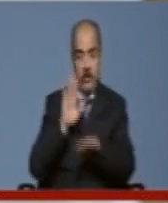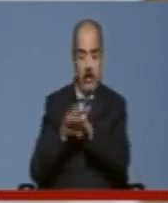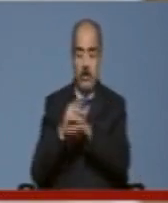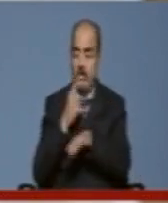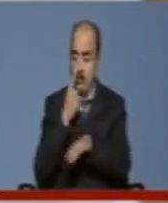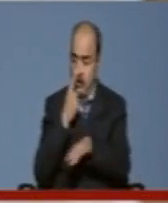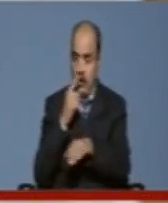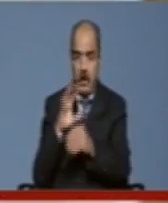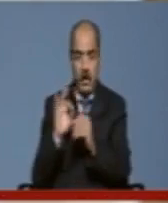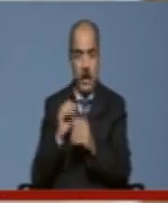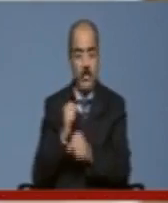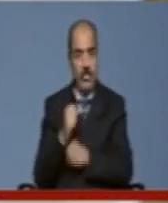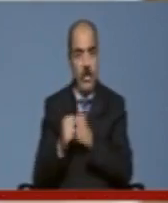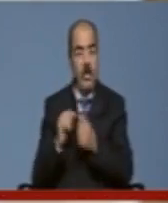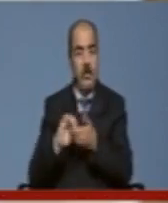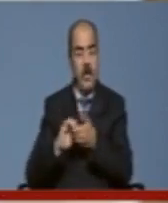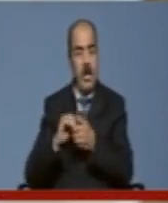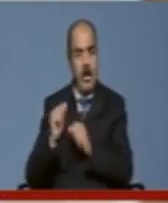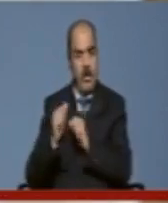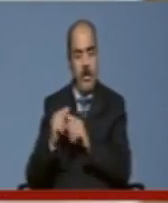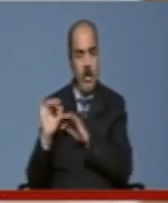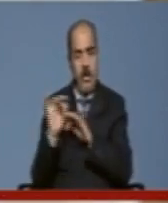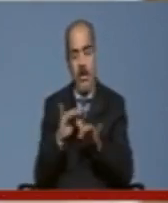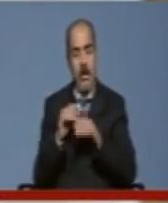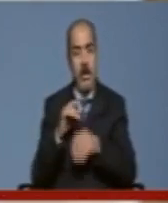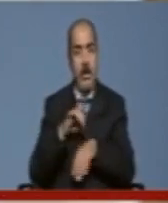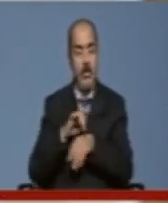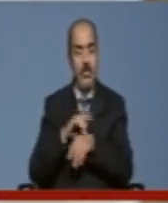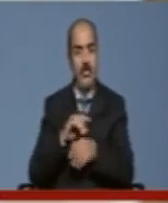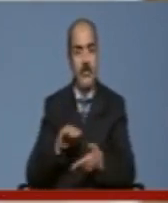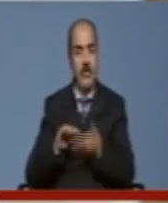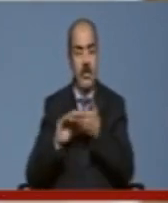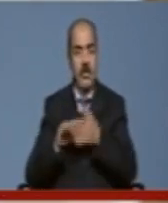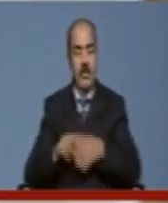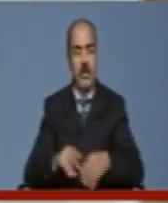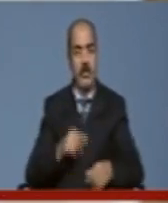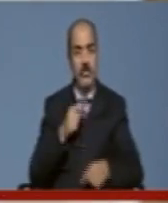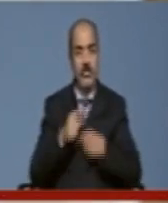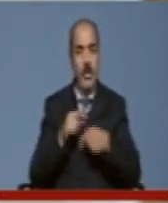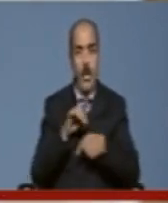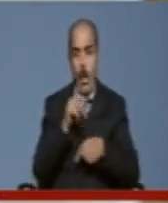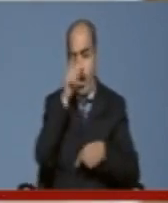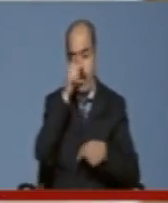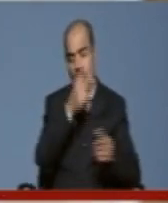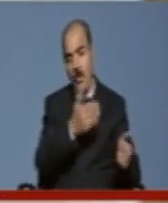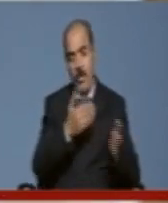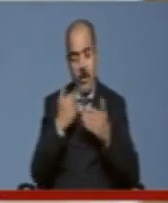بقوة عن طريق مستشفى تعمل الأردن على